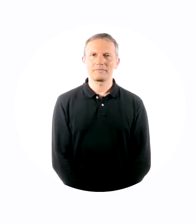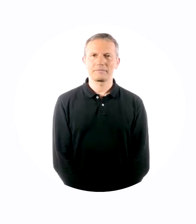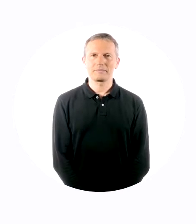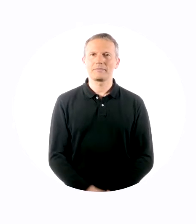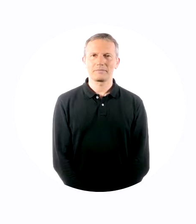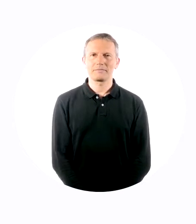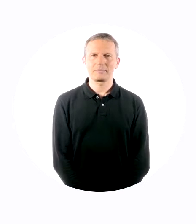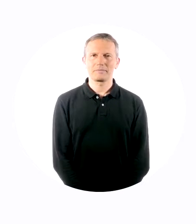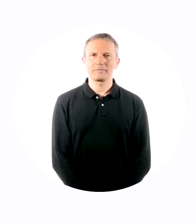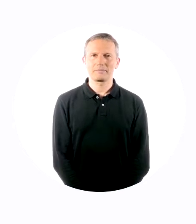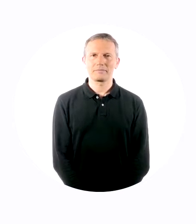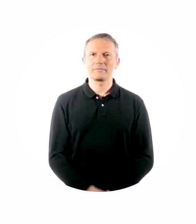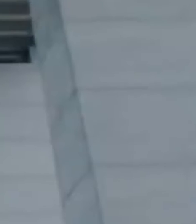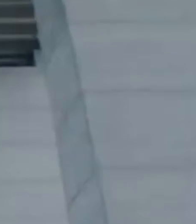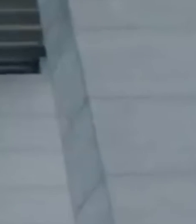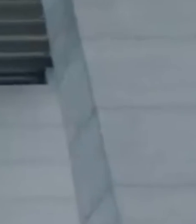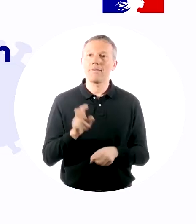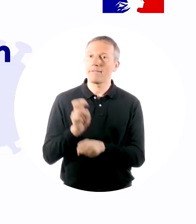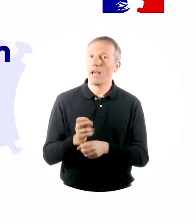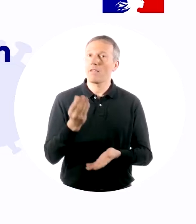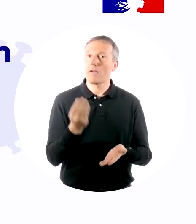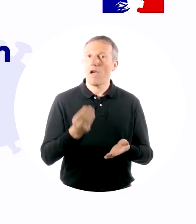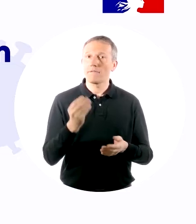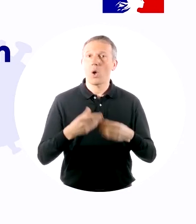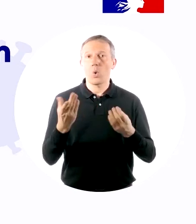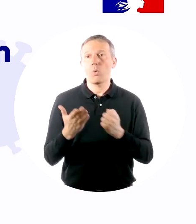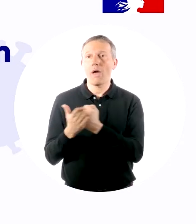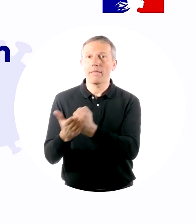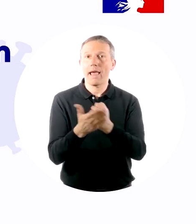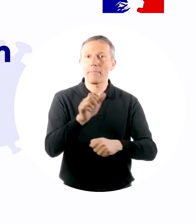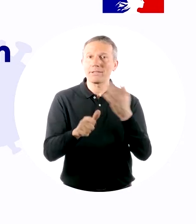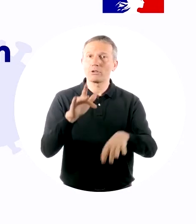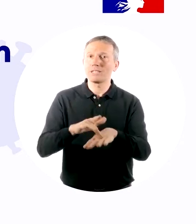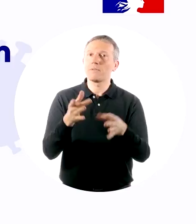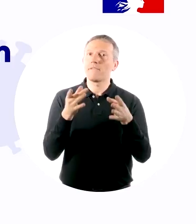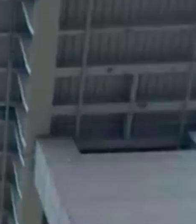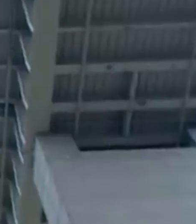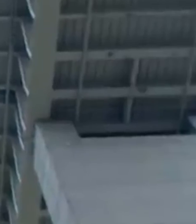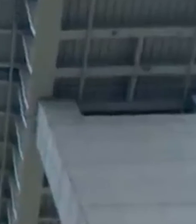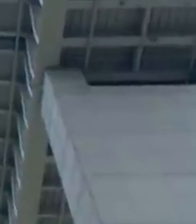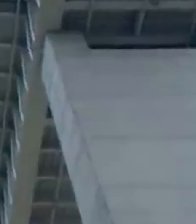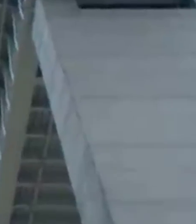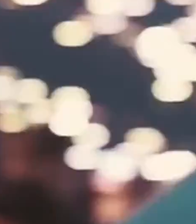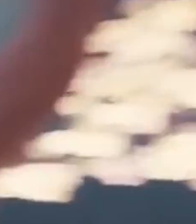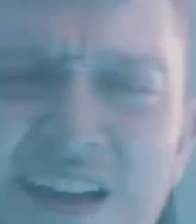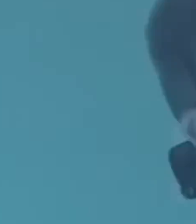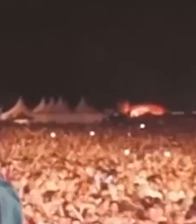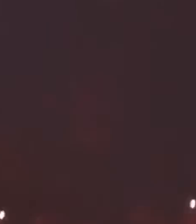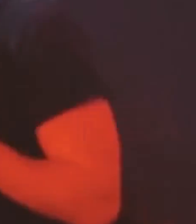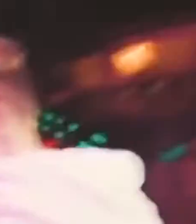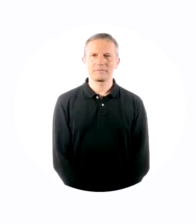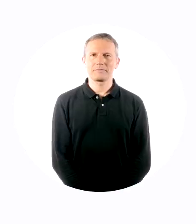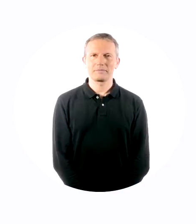Corona. Et si tu le fais, faut toujours faire garder ses enfants ou aider des personnes vulnérables. Faut pas commencer le